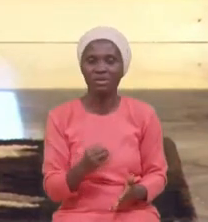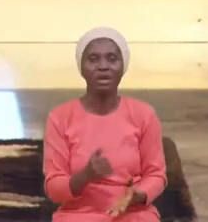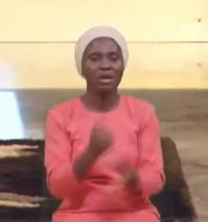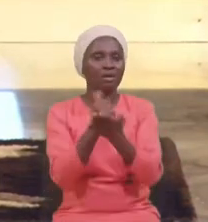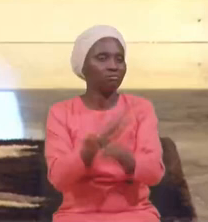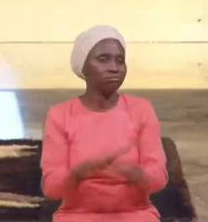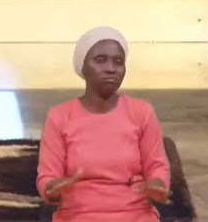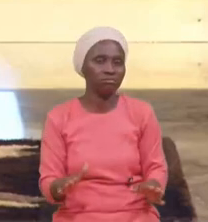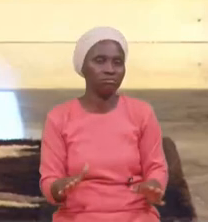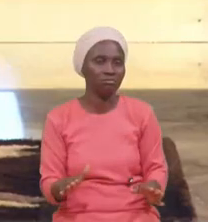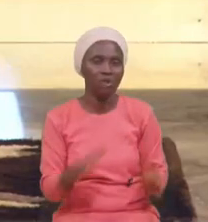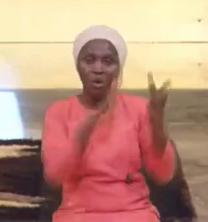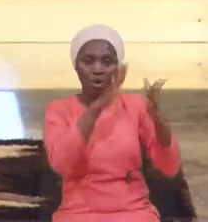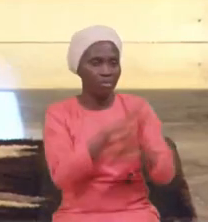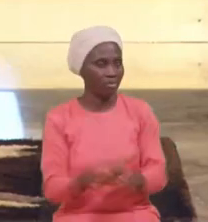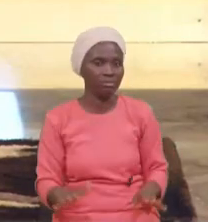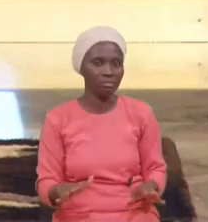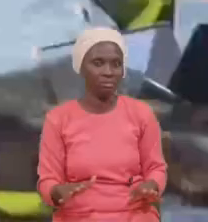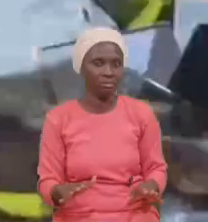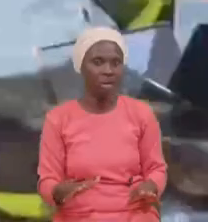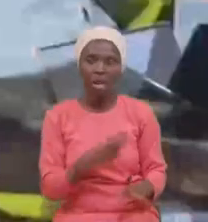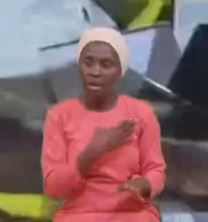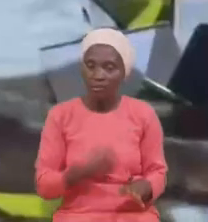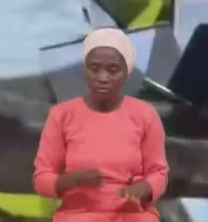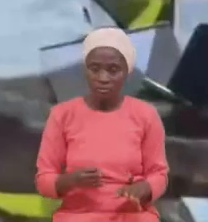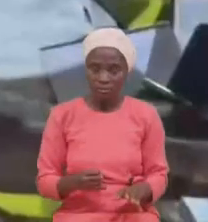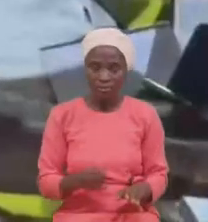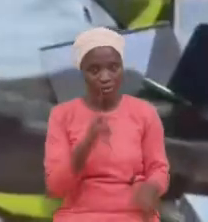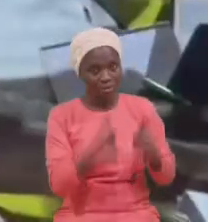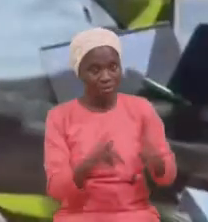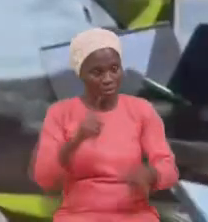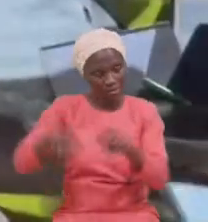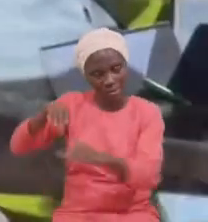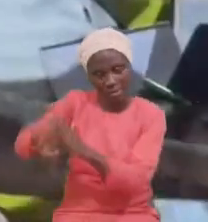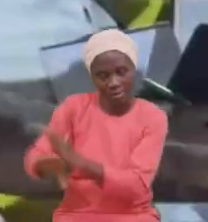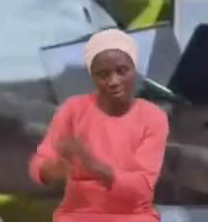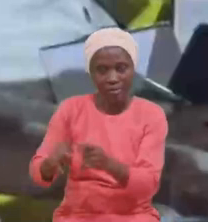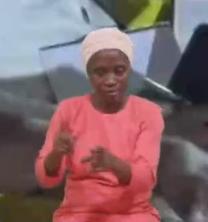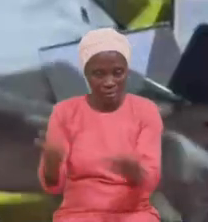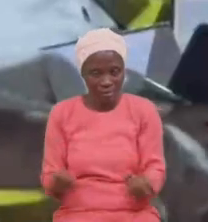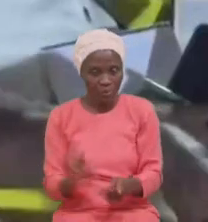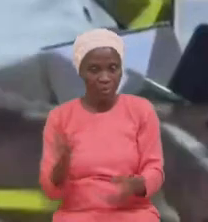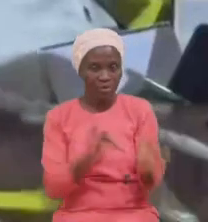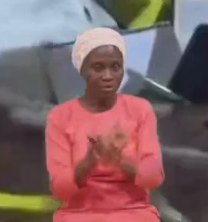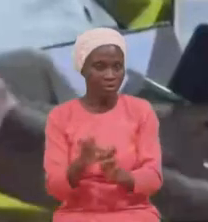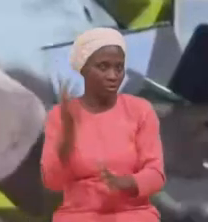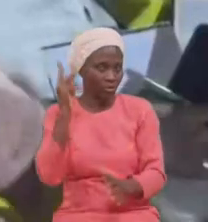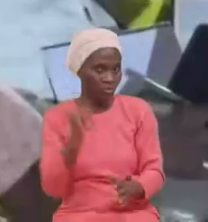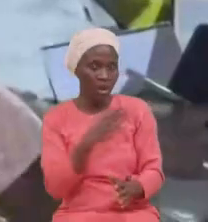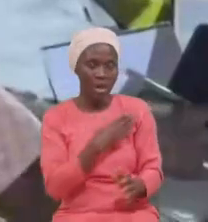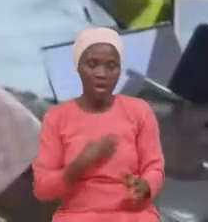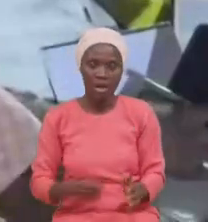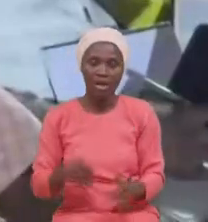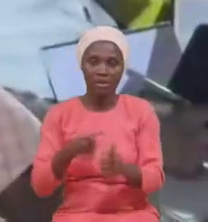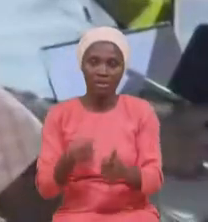Et ils sont venus au Seigneur et ils ne pouvaient pas entrer. Donc ils sont allés sur le toit et ils ont ôté une